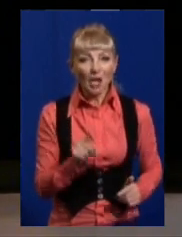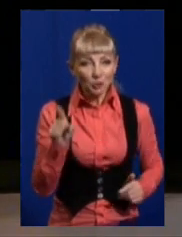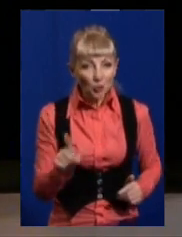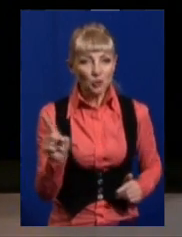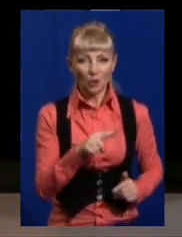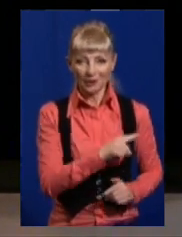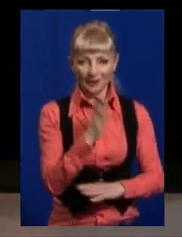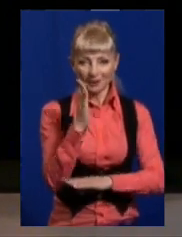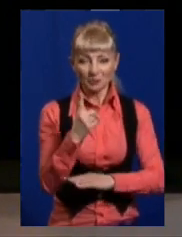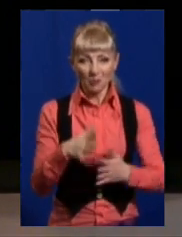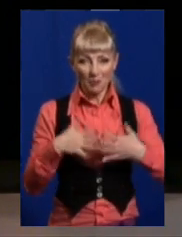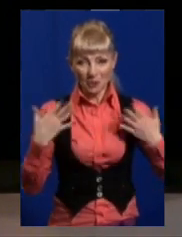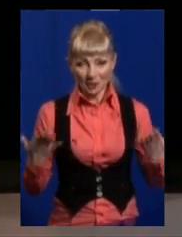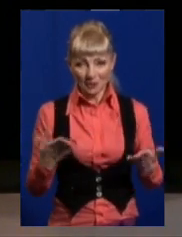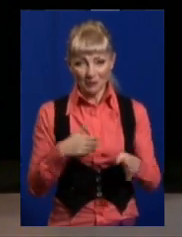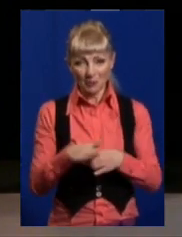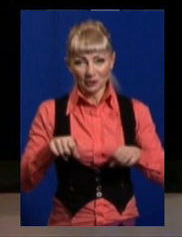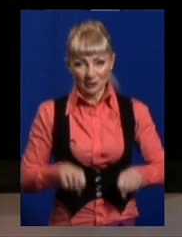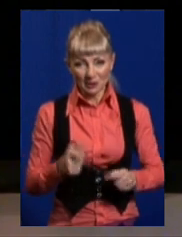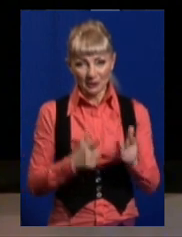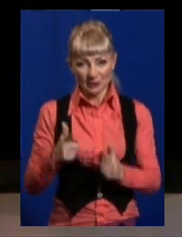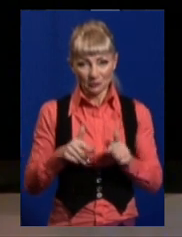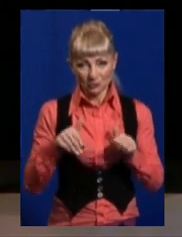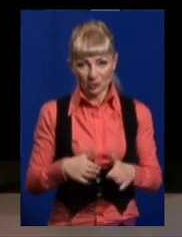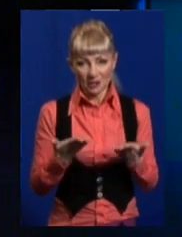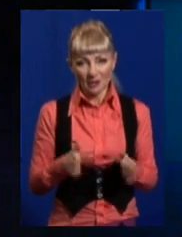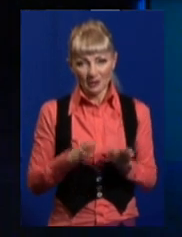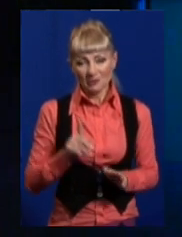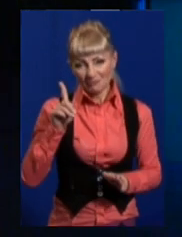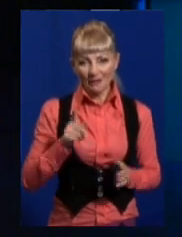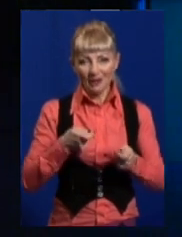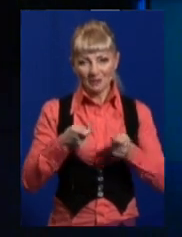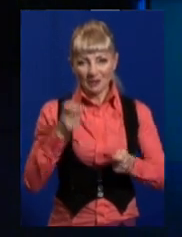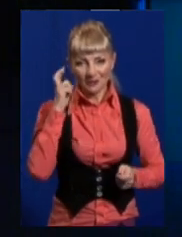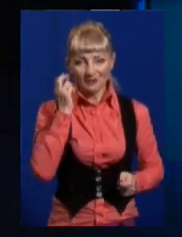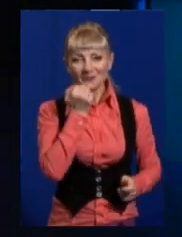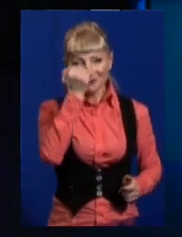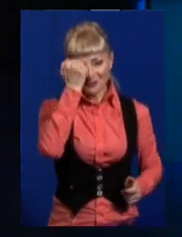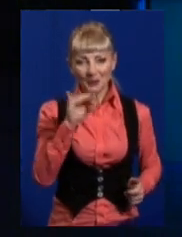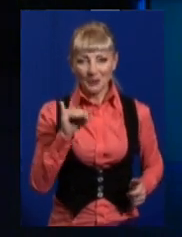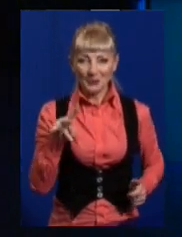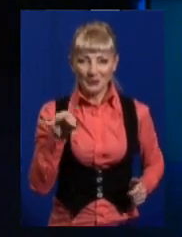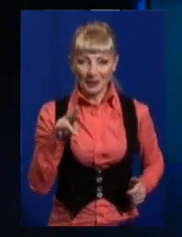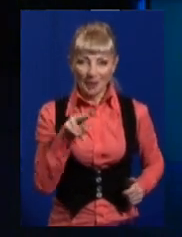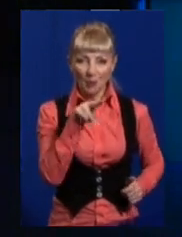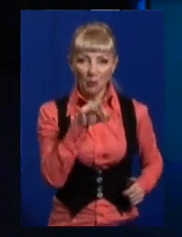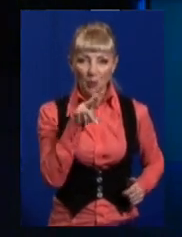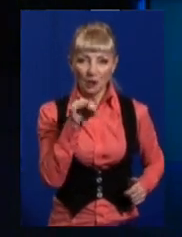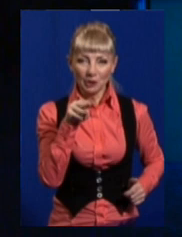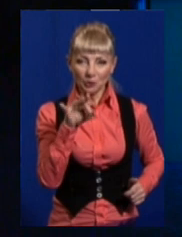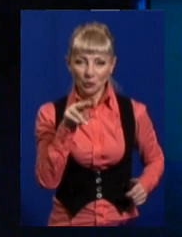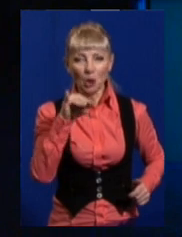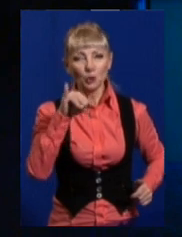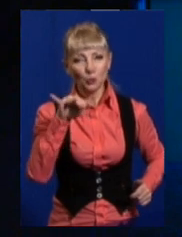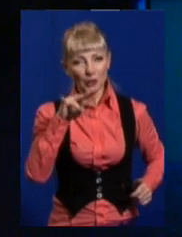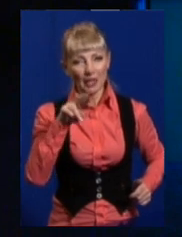голосують, тому що більшість повноважень з підготовки цих рішень залишаються у адміністрації. Дякую вам, Юлія. І з політологом Юлією Біденко ми